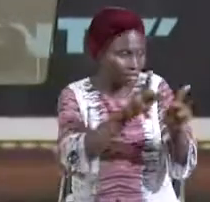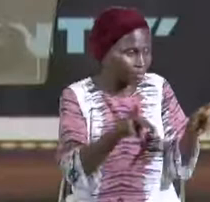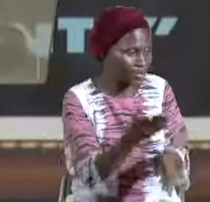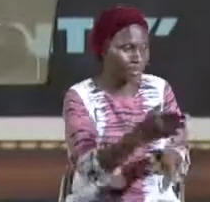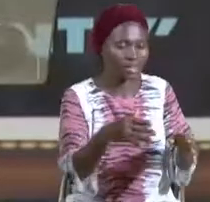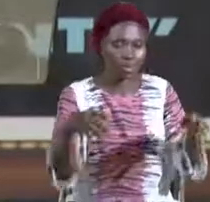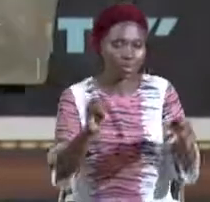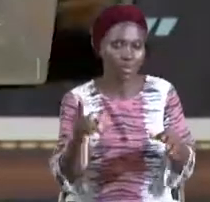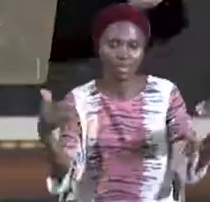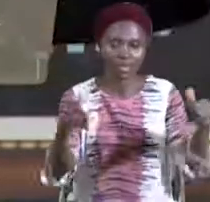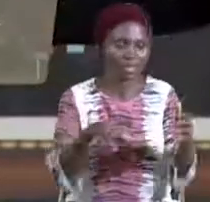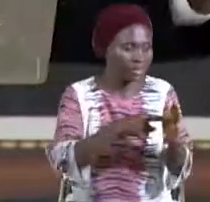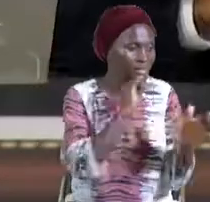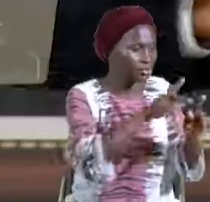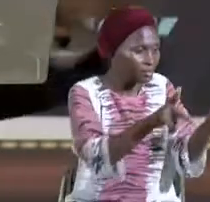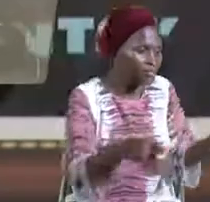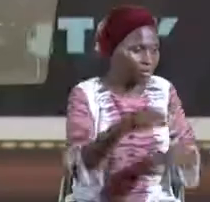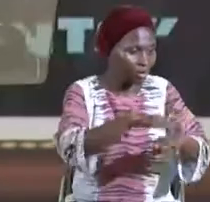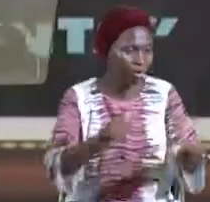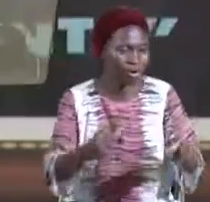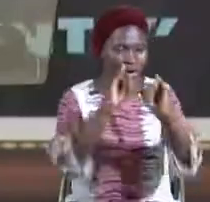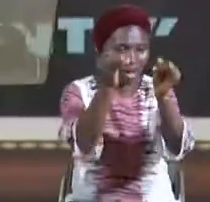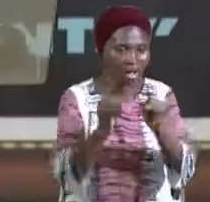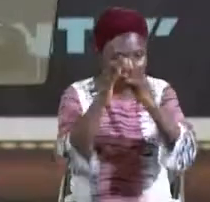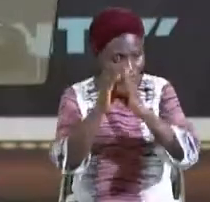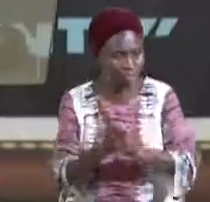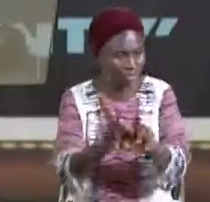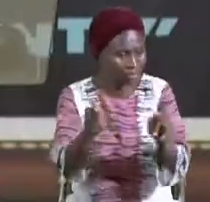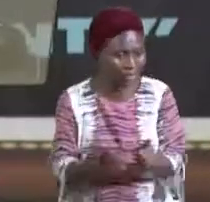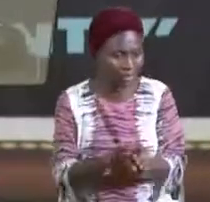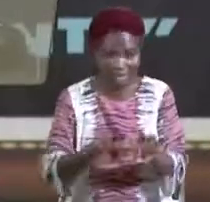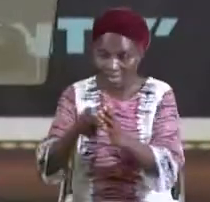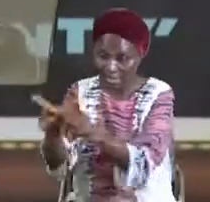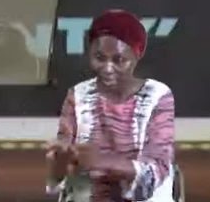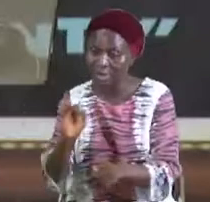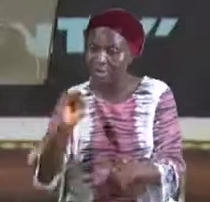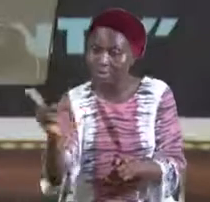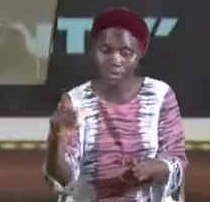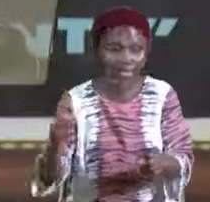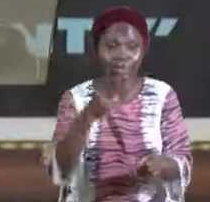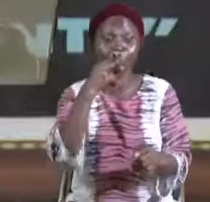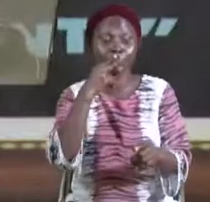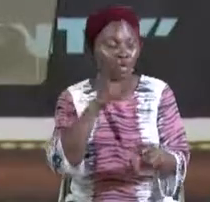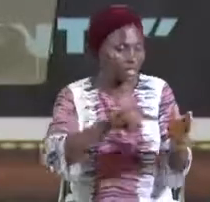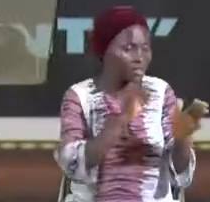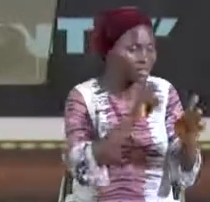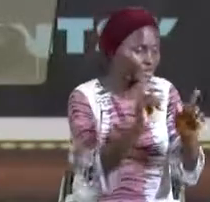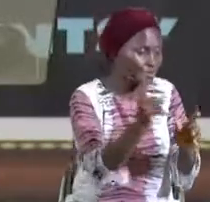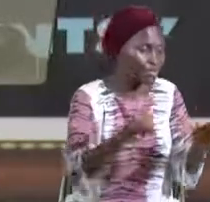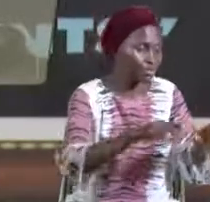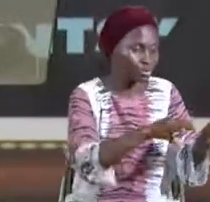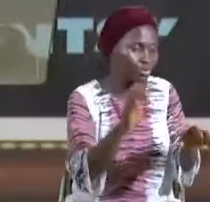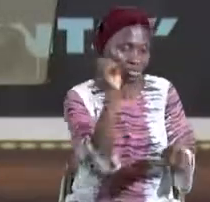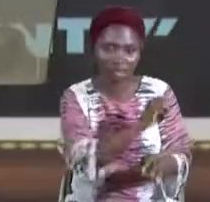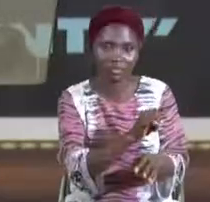on appelle couvent d'idolâtrie, ça là, on appelle ceci. Voici là, on fume ici, c'est là, on commet les crimes, voici. Il ne voulait